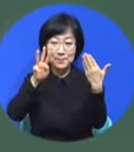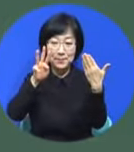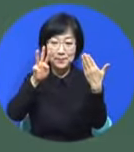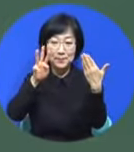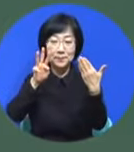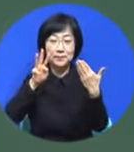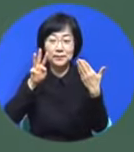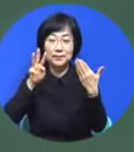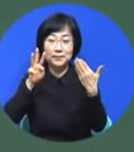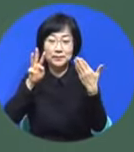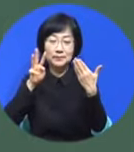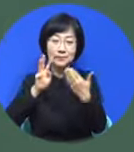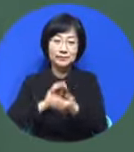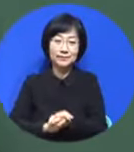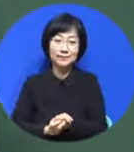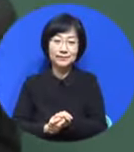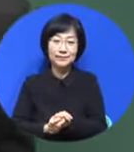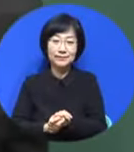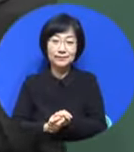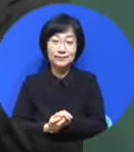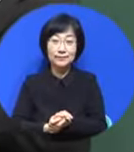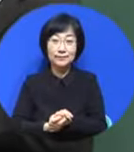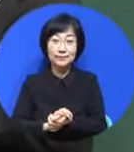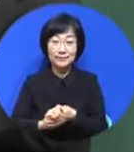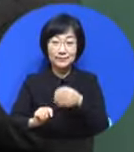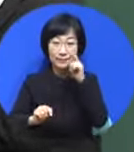같은 말입니다. Verse 3, it's very similar.